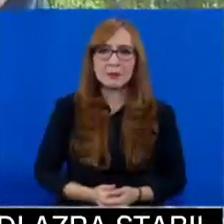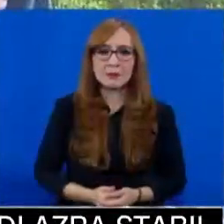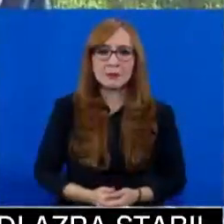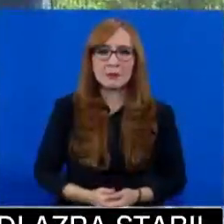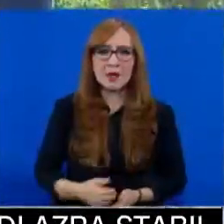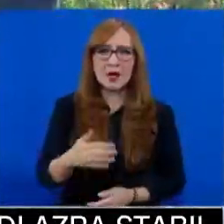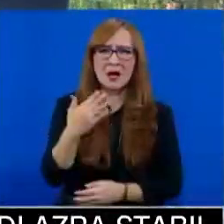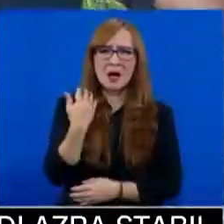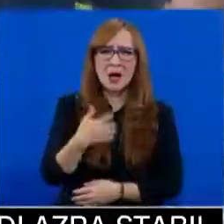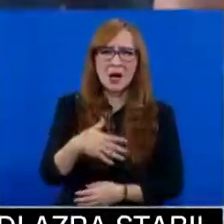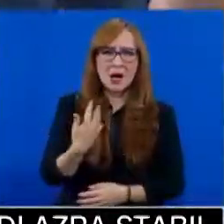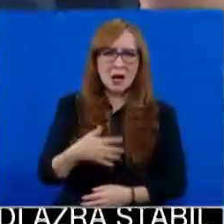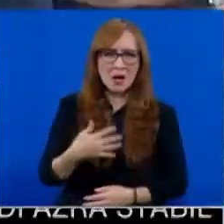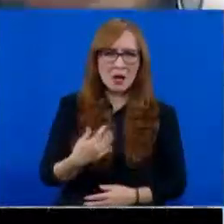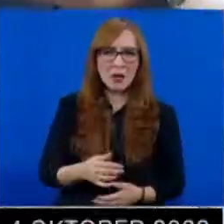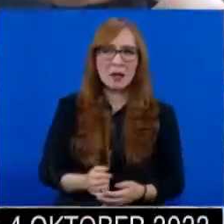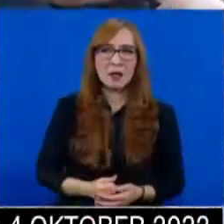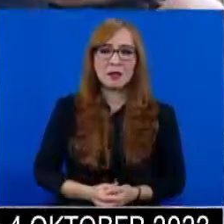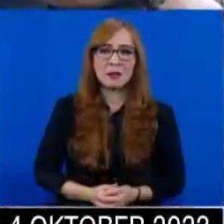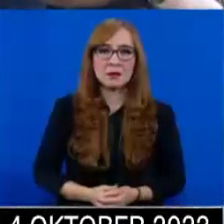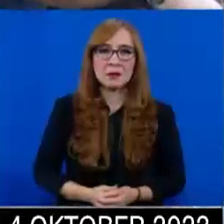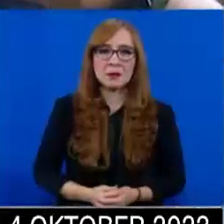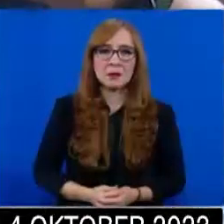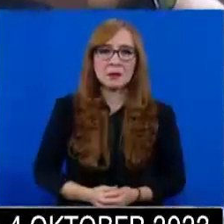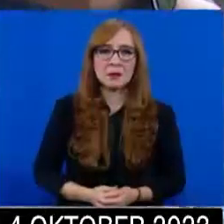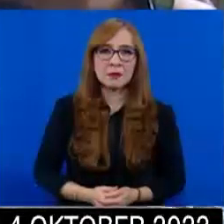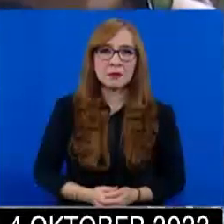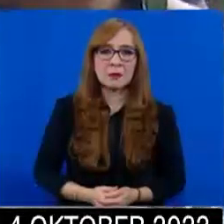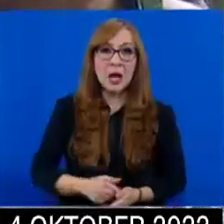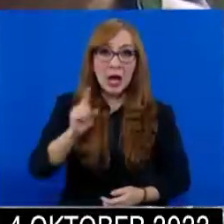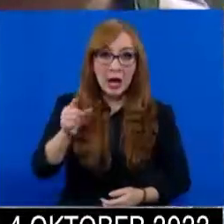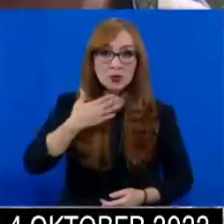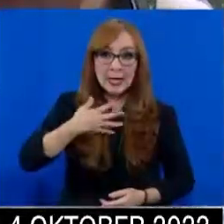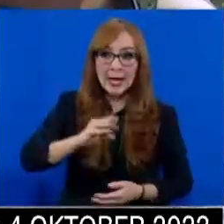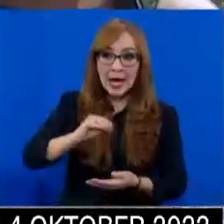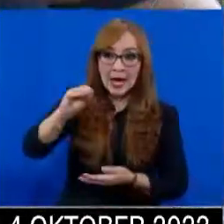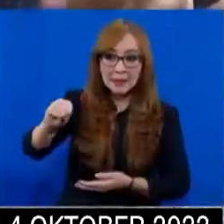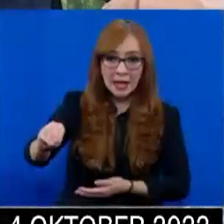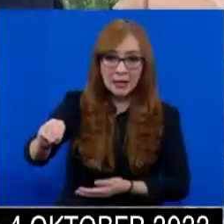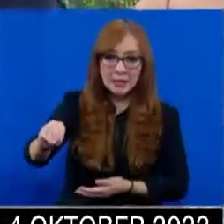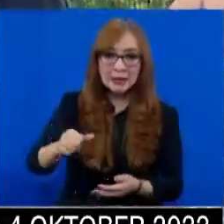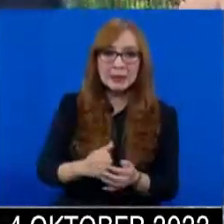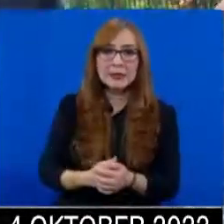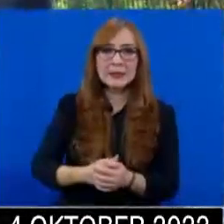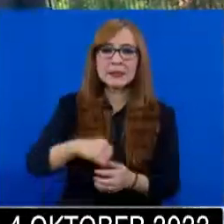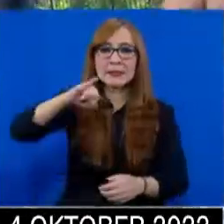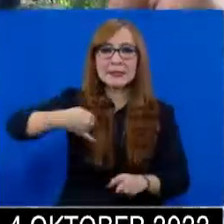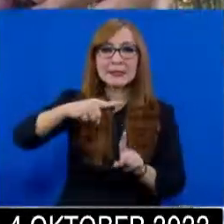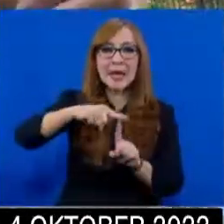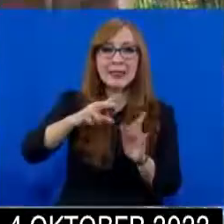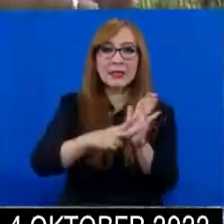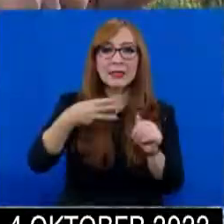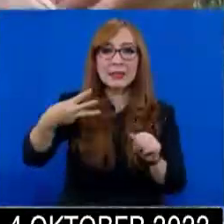saya so tau, cuma buka peta sebentar. Harusnya saya nganterin ke kawasan Jatinegara. Ini kenapa saya malah ke arah